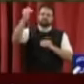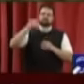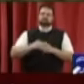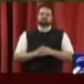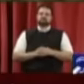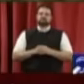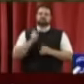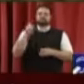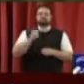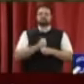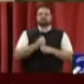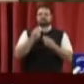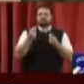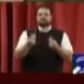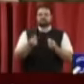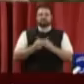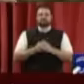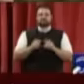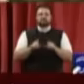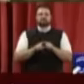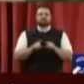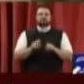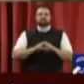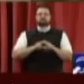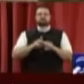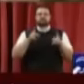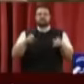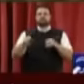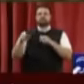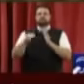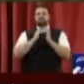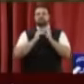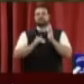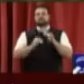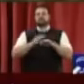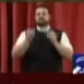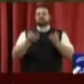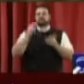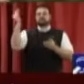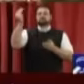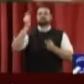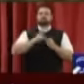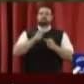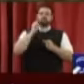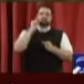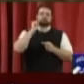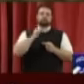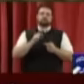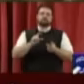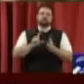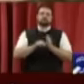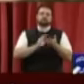Și ce faci omul? faci bine și... E ca și cum îi întrerupt planul pe care l-ari Universul sau Dumnezeu cu omul. Din acest motiv,